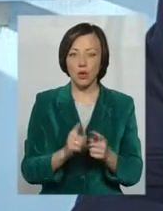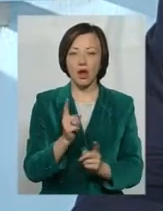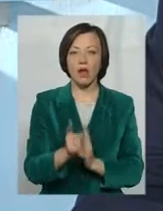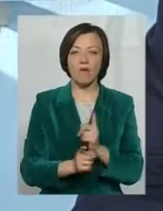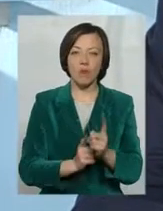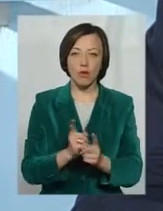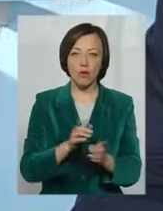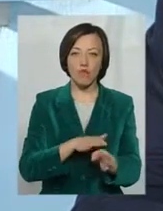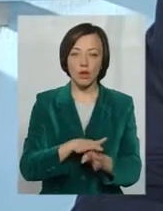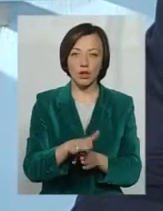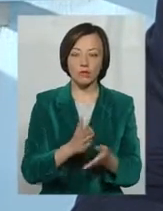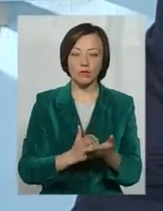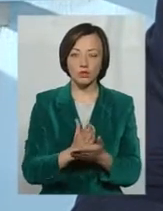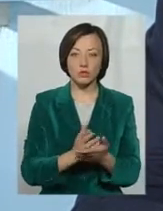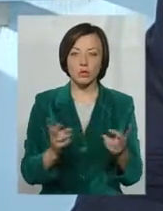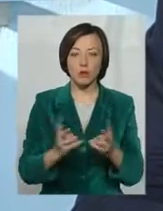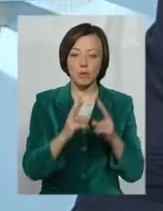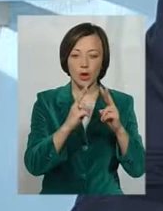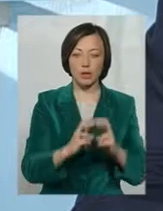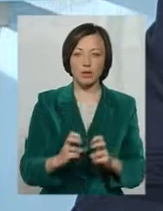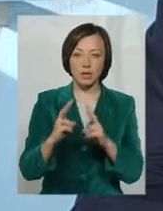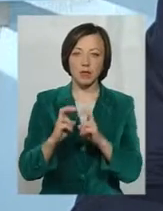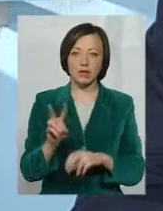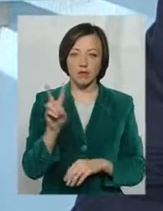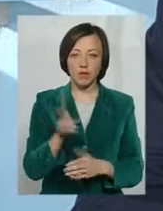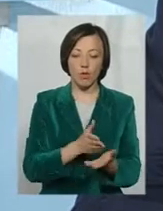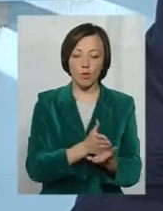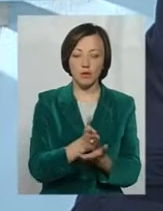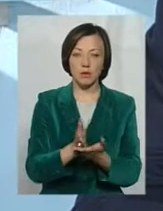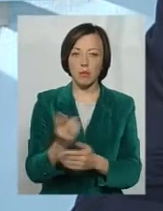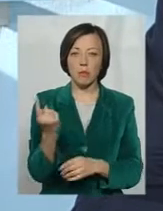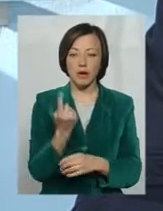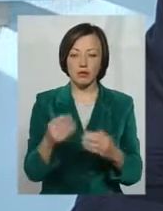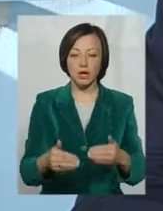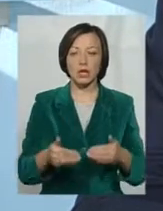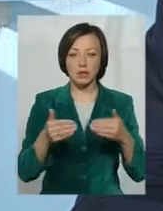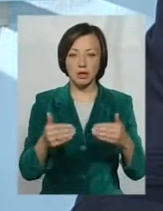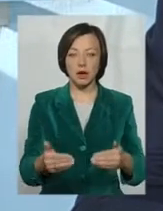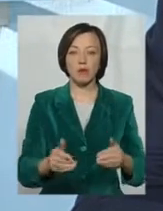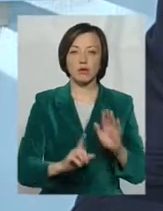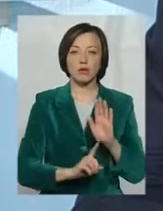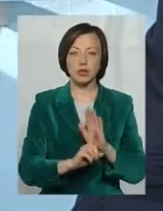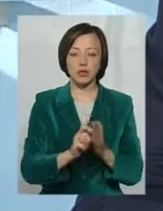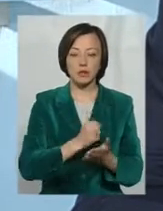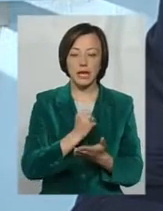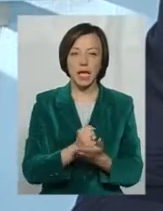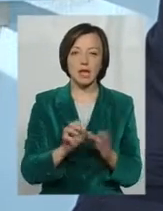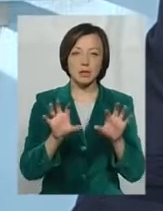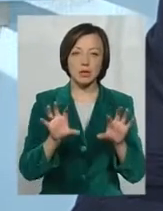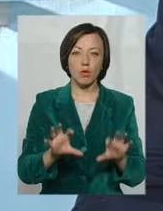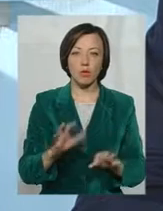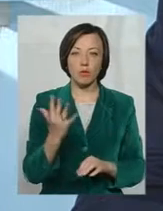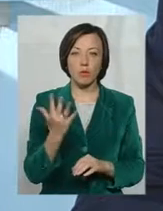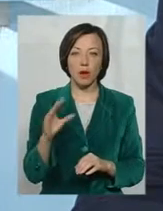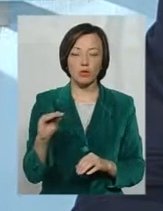треба розглядати у двох площинах. Перший етап розпочався з прийняттям законів 5